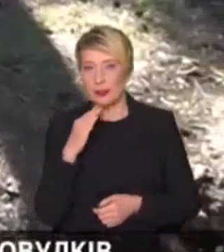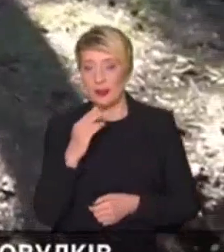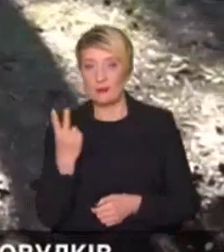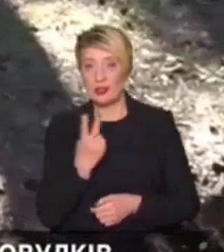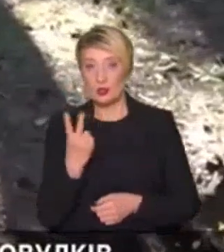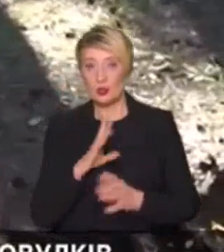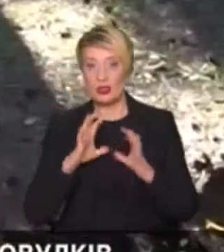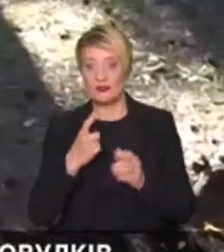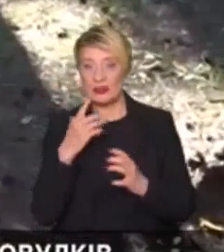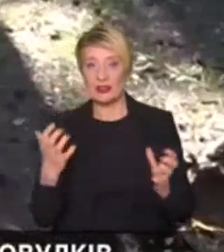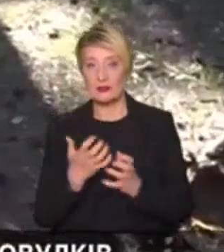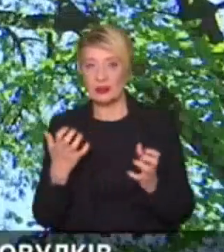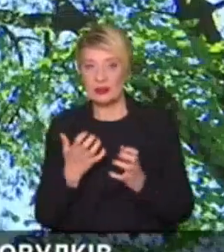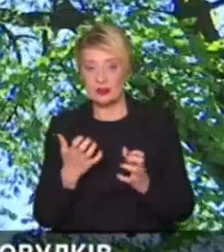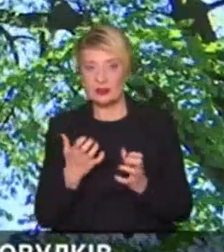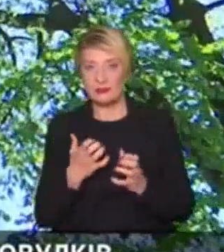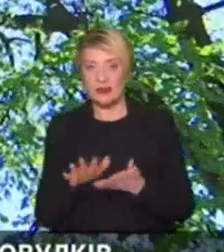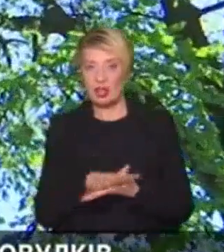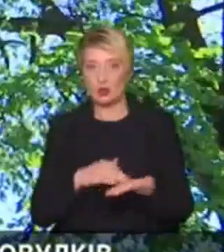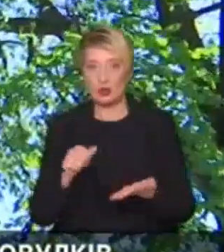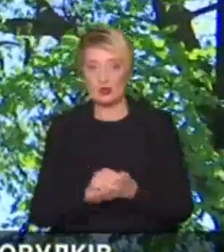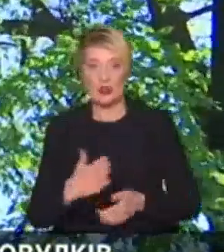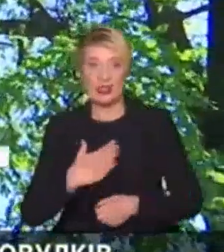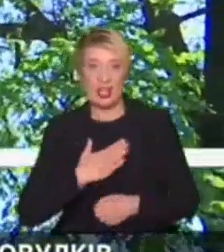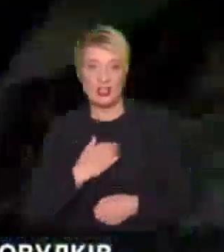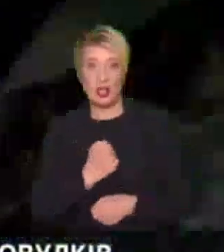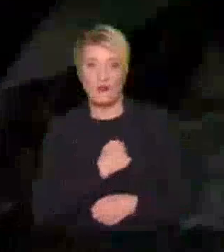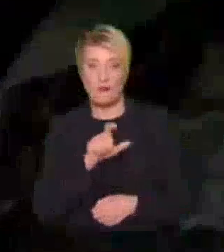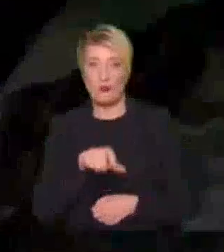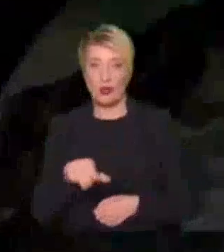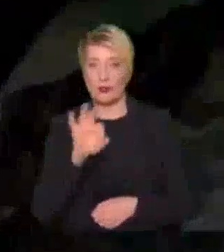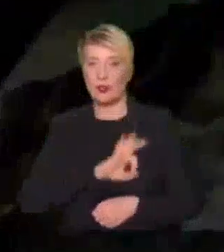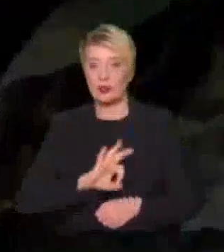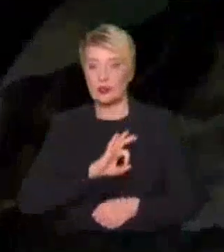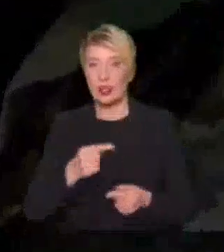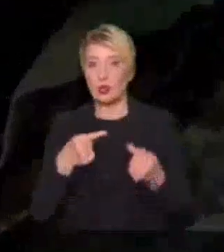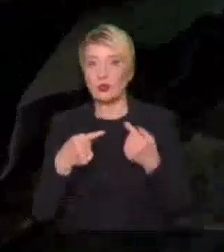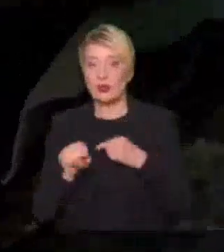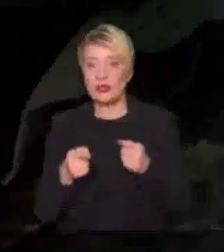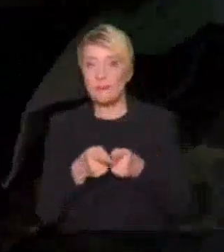світової збереглися неушкодженими. І наші вояки користувалися окремими з них під час